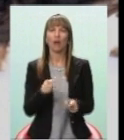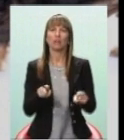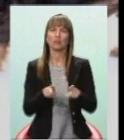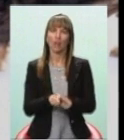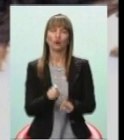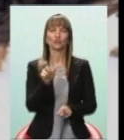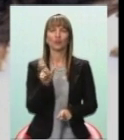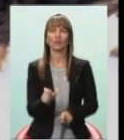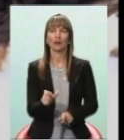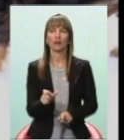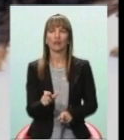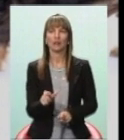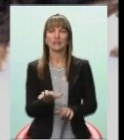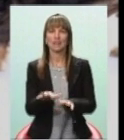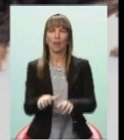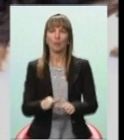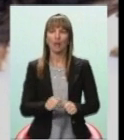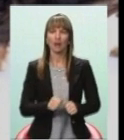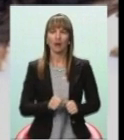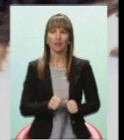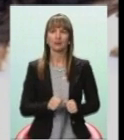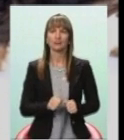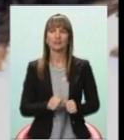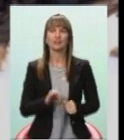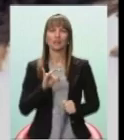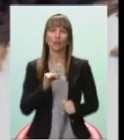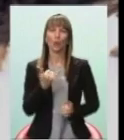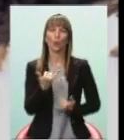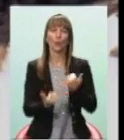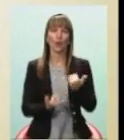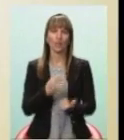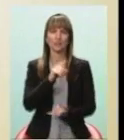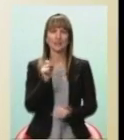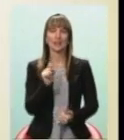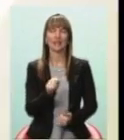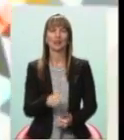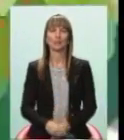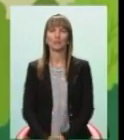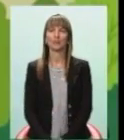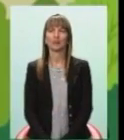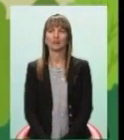их забирает себе и ухаживает за ними.